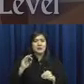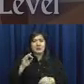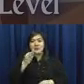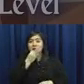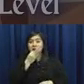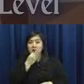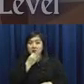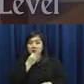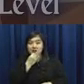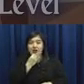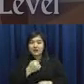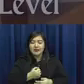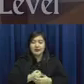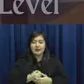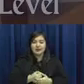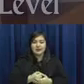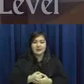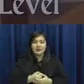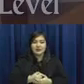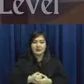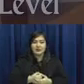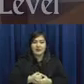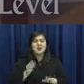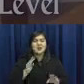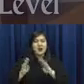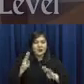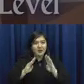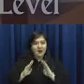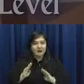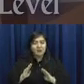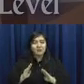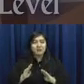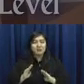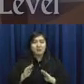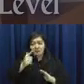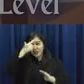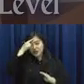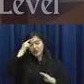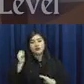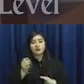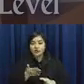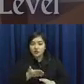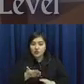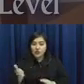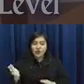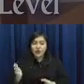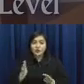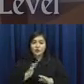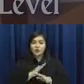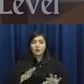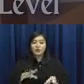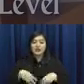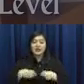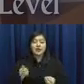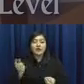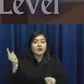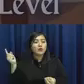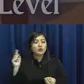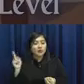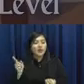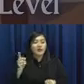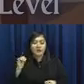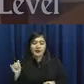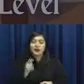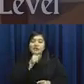iyong tahanan. Bunga yan ng merong bagay na hindi mo na naibigay sa kanila. Napabayaan